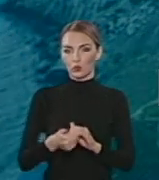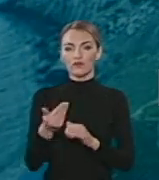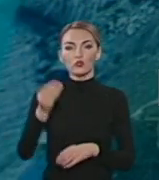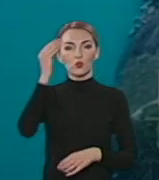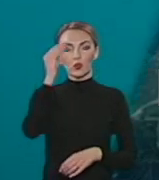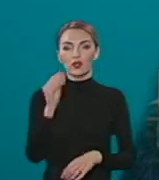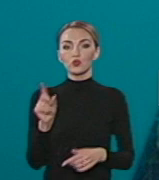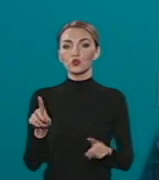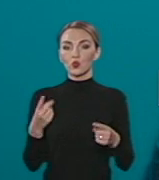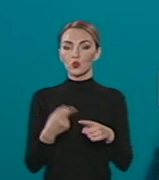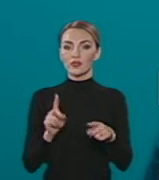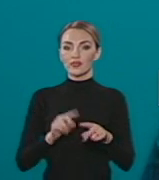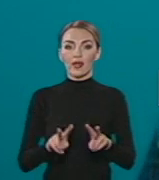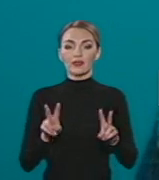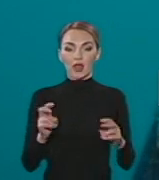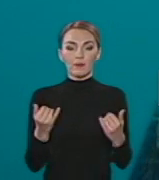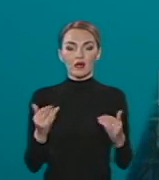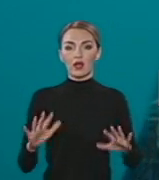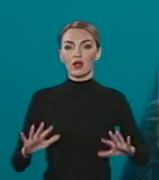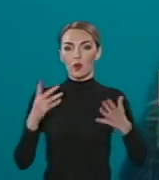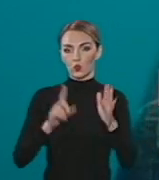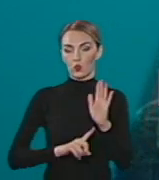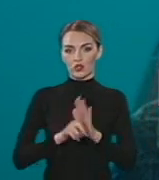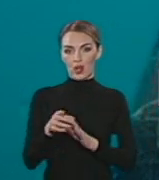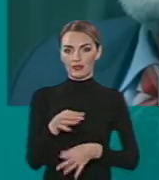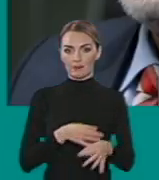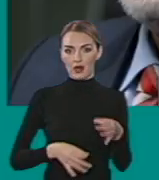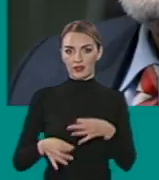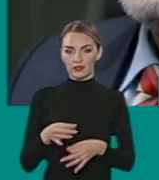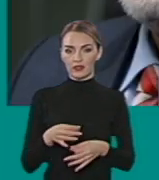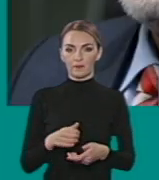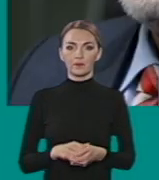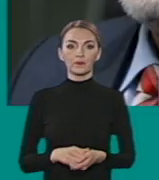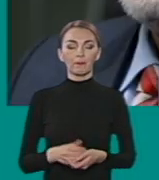погляд, чому ця тема от зараз раптом почала підійматися? Ну, дивіться, ми